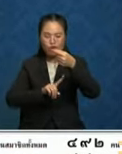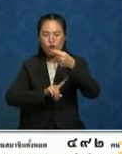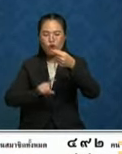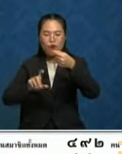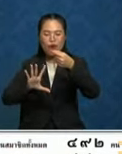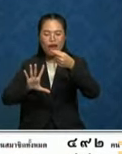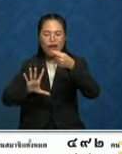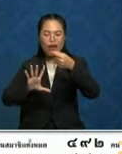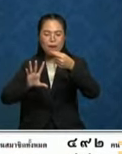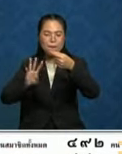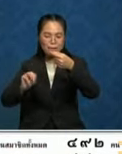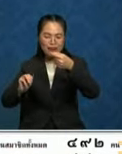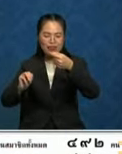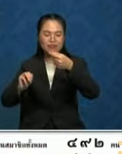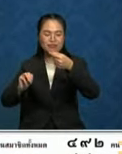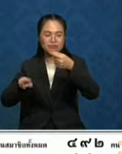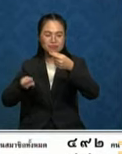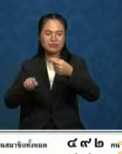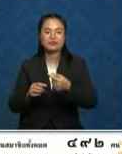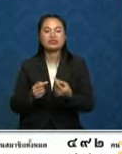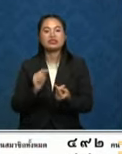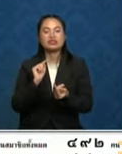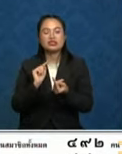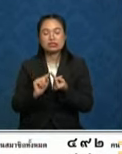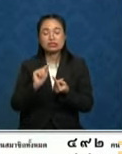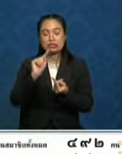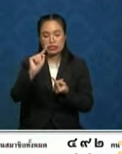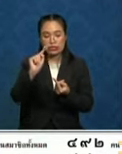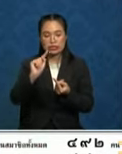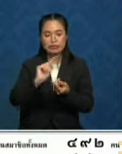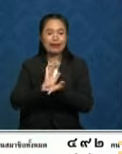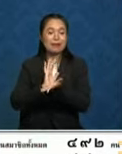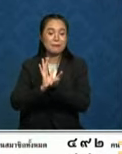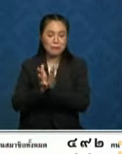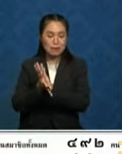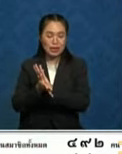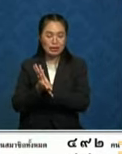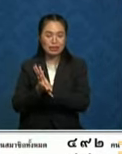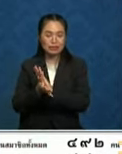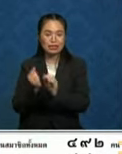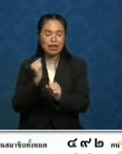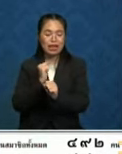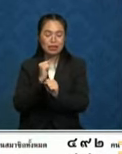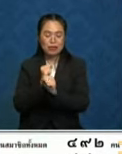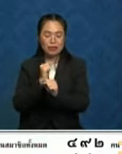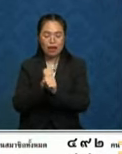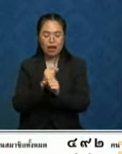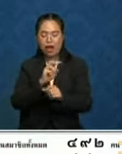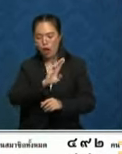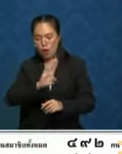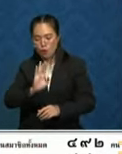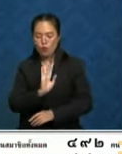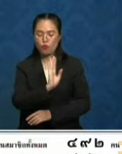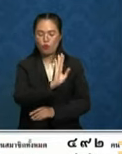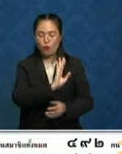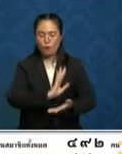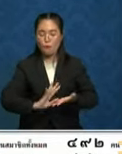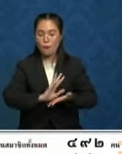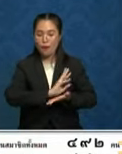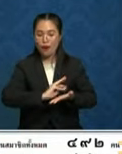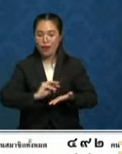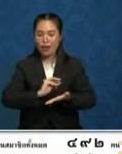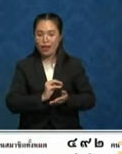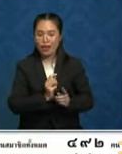ประเด็นสำคัญก็คือส่วนที่ 1เป็นการเปลี่ยนแปลงสถานะของมหาวิทยาลัยดังที่ผมได้กล่าวไปในหลัก